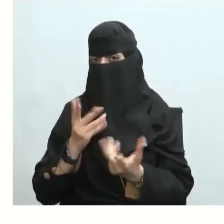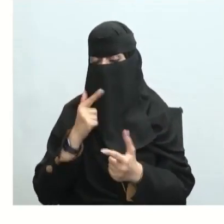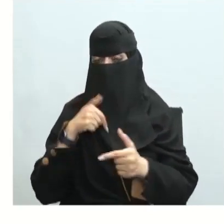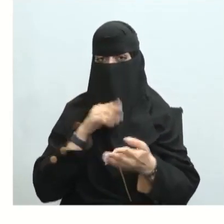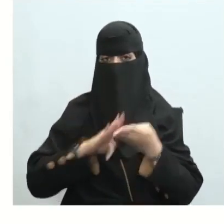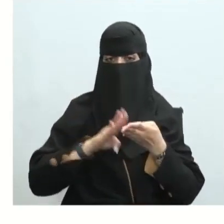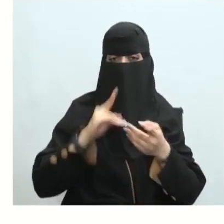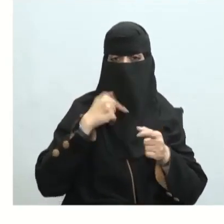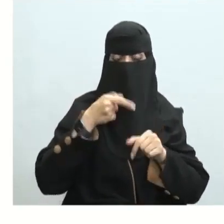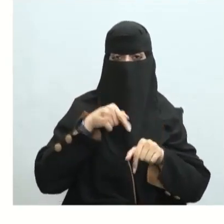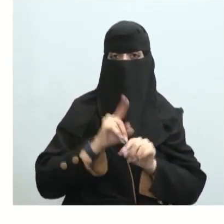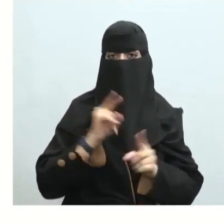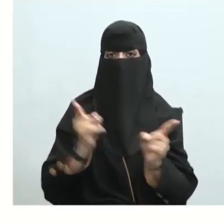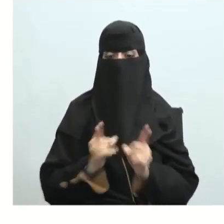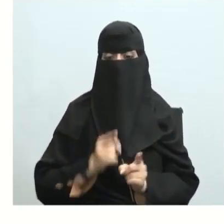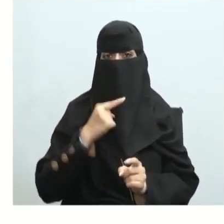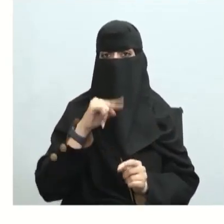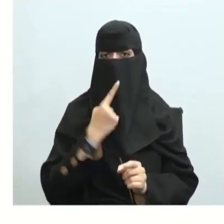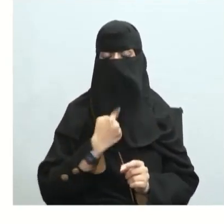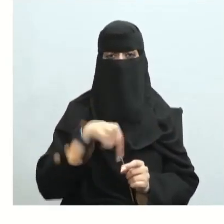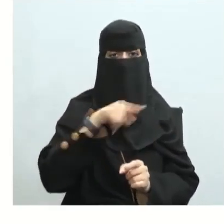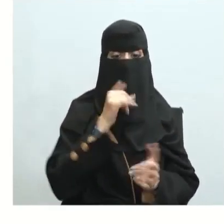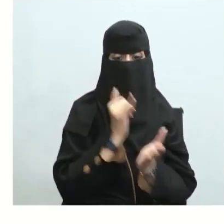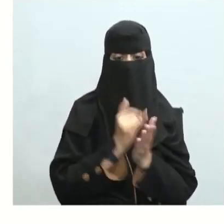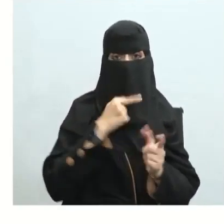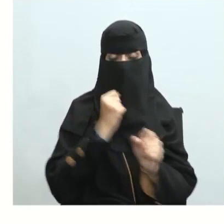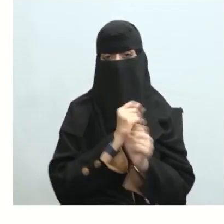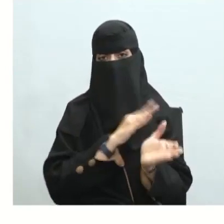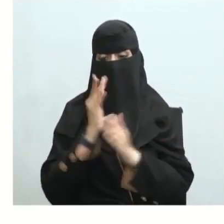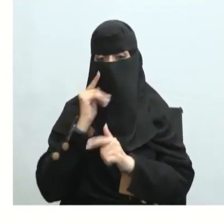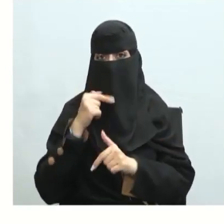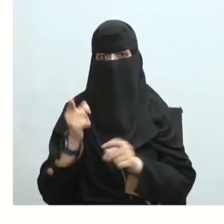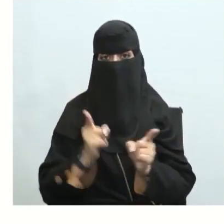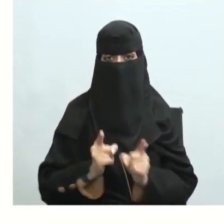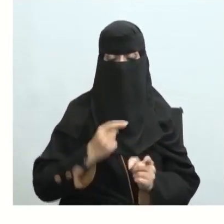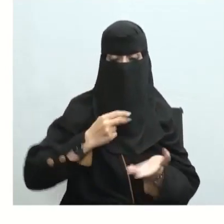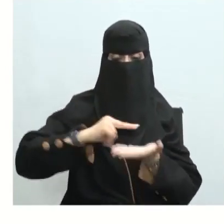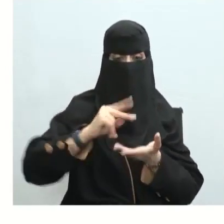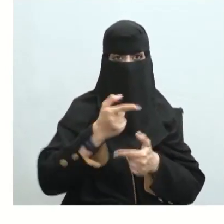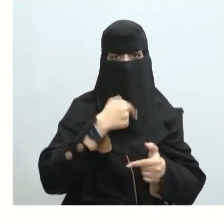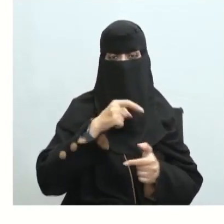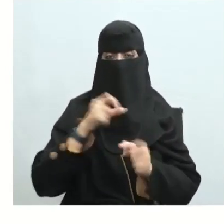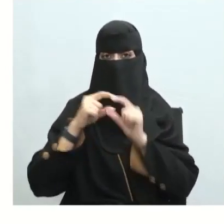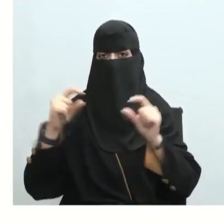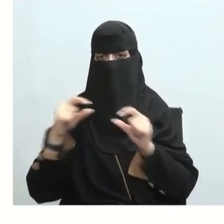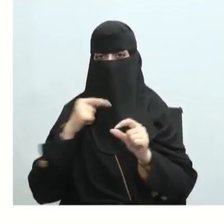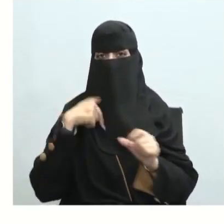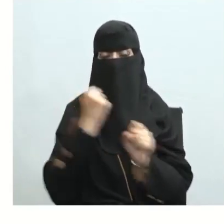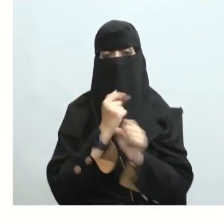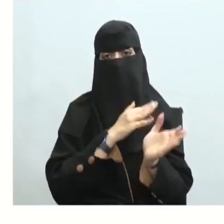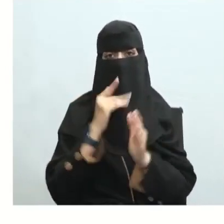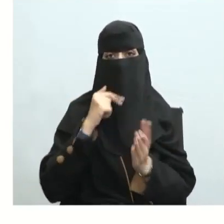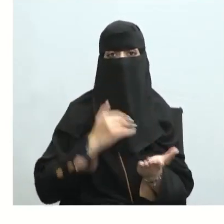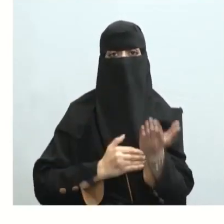ولخص ما تريد من المسؤول فعله وايضا حدد الجهه المستقبله والمسؤول واللقب الوظي هذا في الشوى هذا في